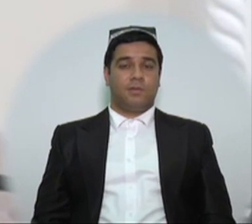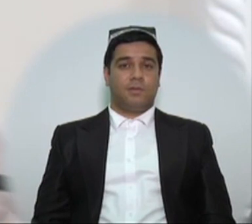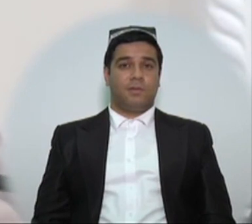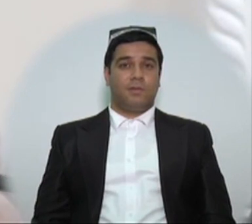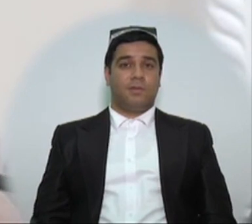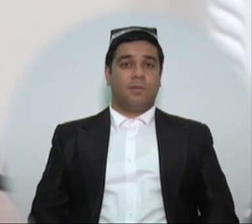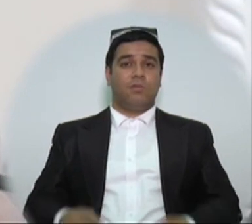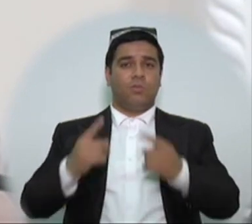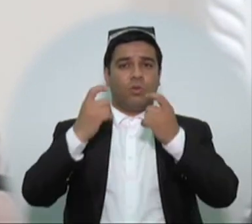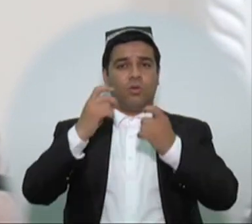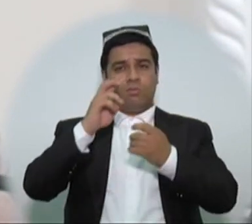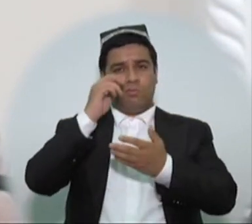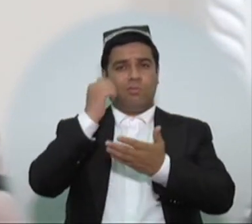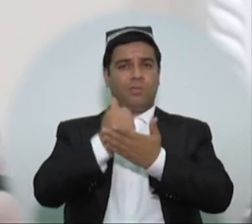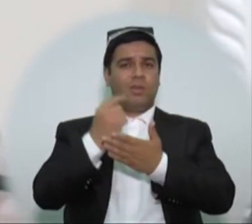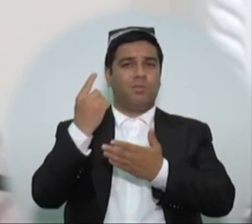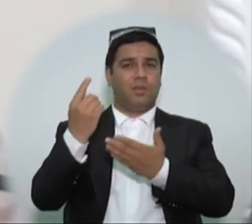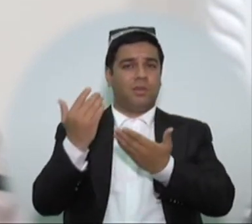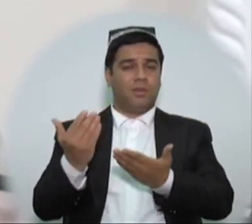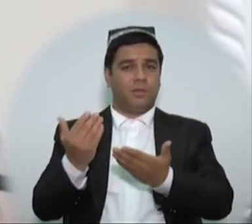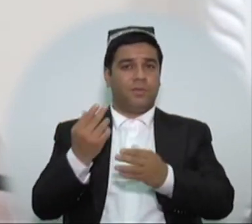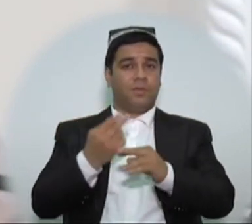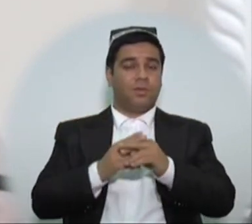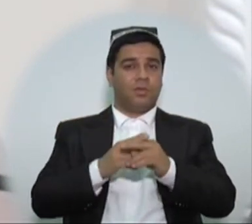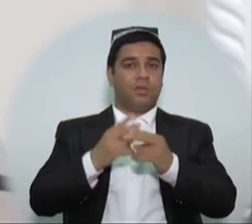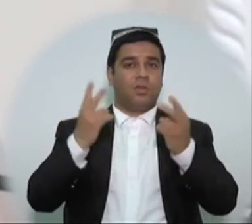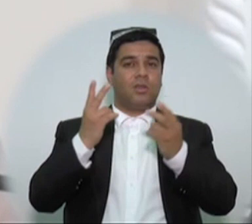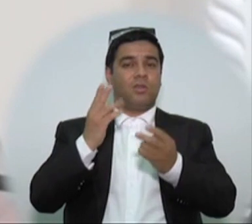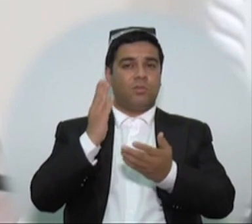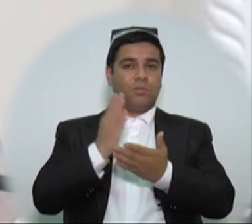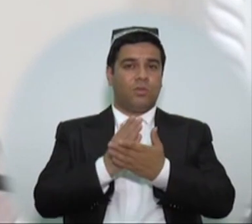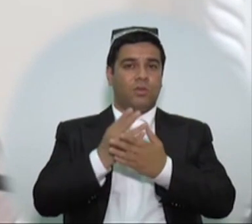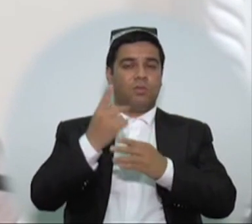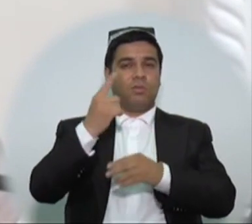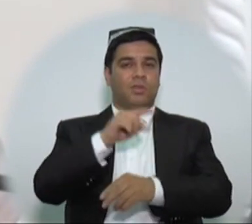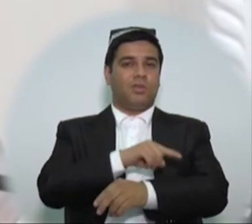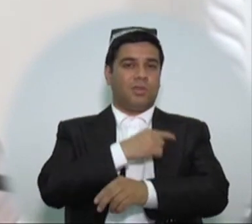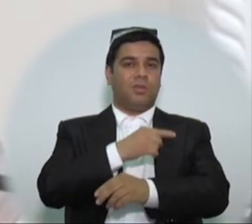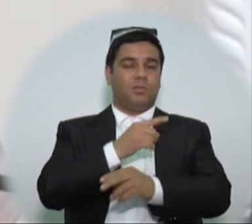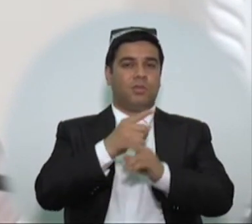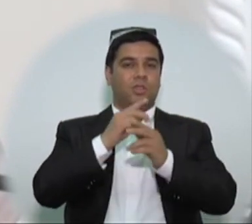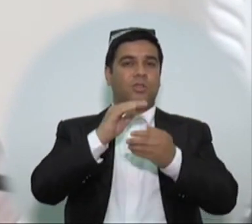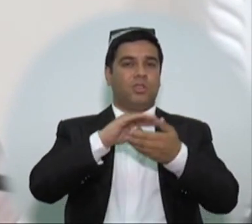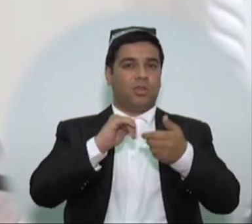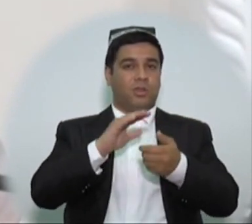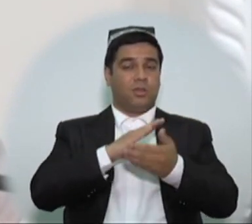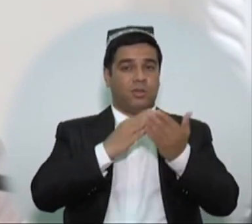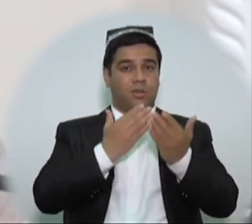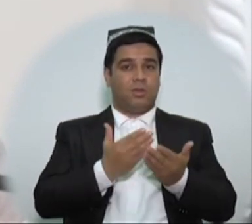Buxoroning amirlaridan biri kerak bo'lib qolib, bir tabibni huzuriga